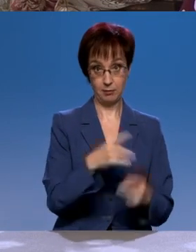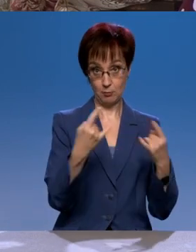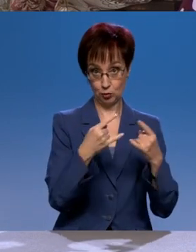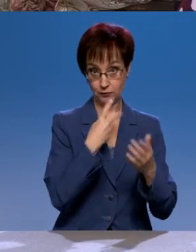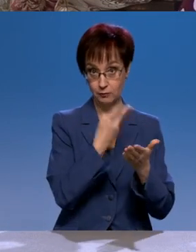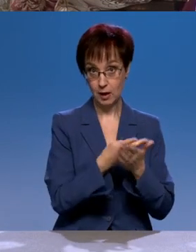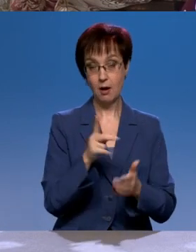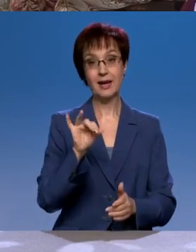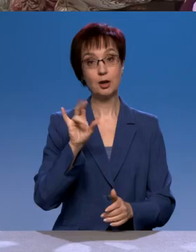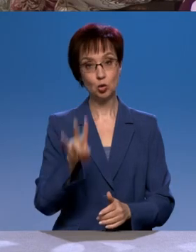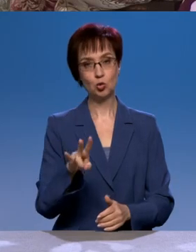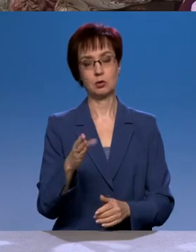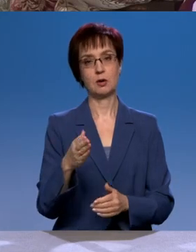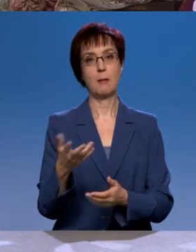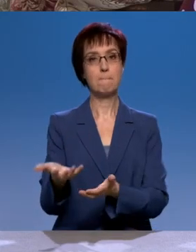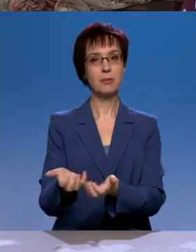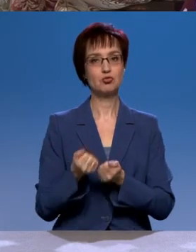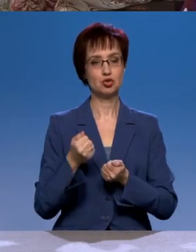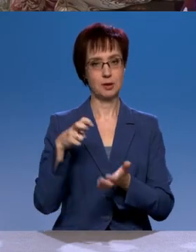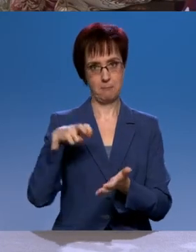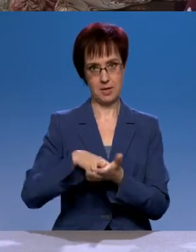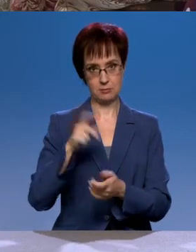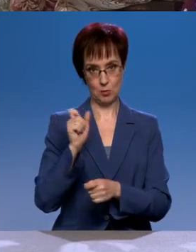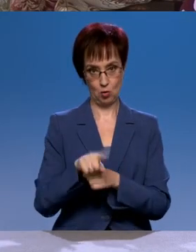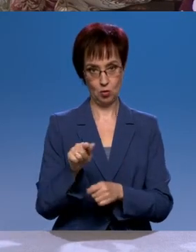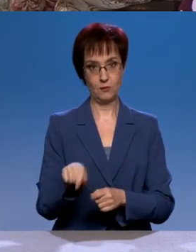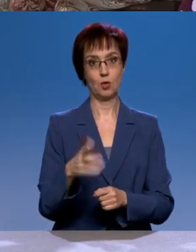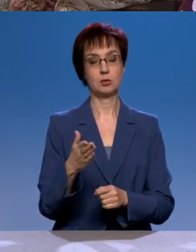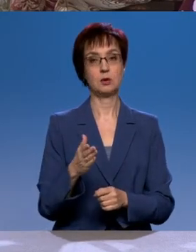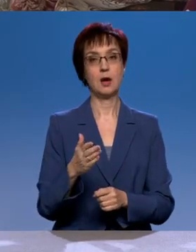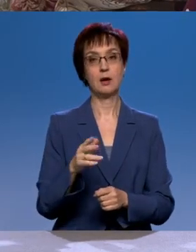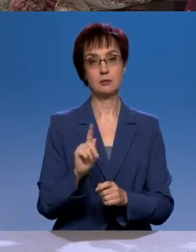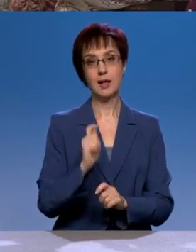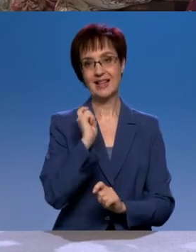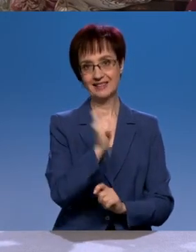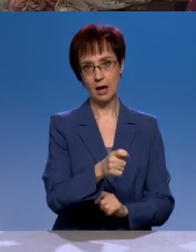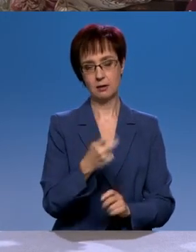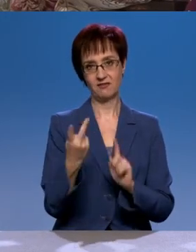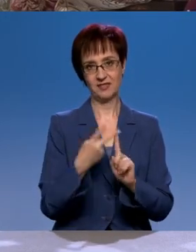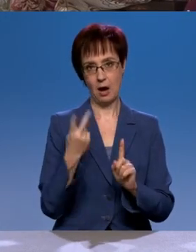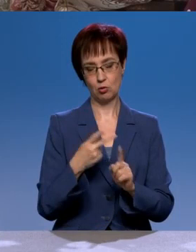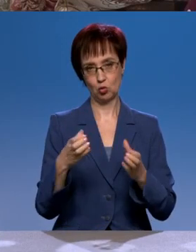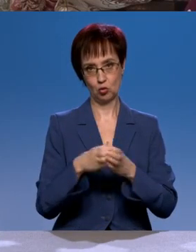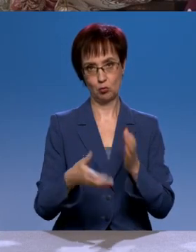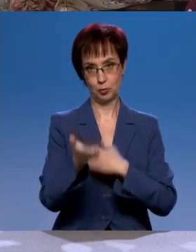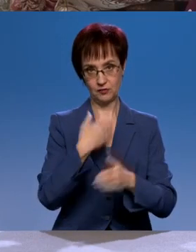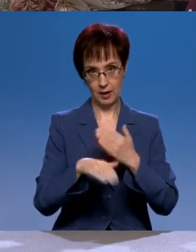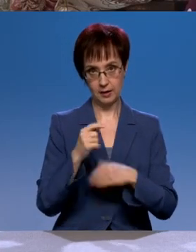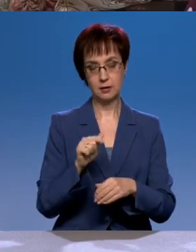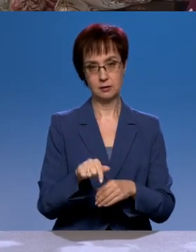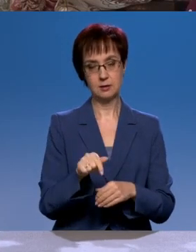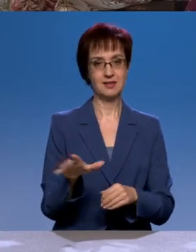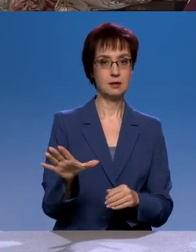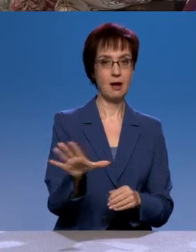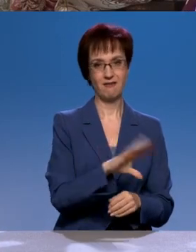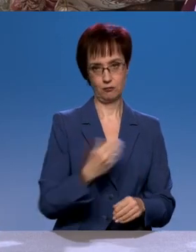там группу эту ликвидировали, третью, что ему пожизненно дали вторую группу. А потом сказали, что если бы